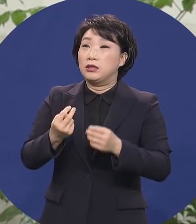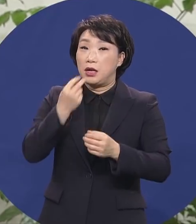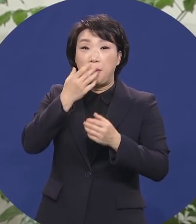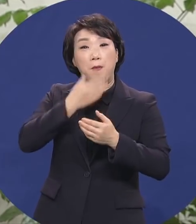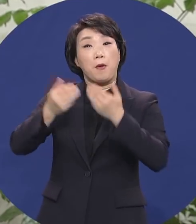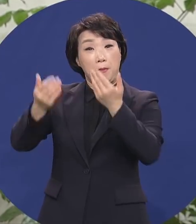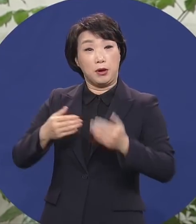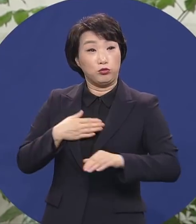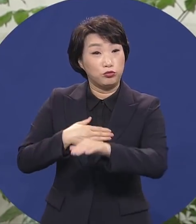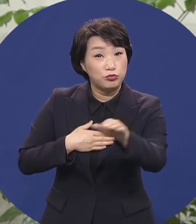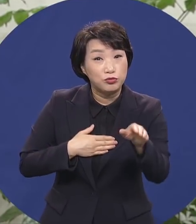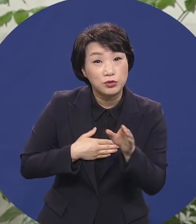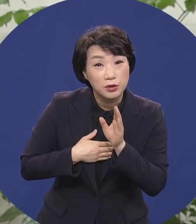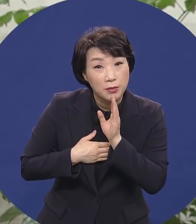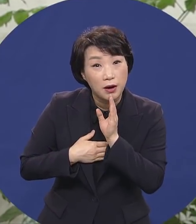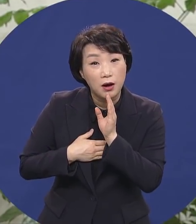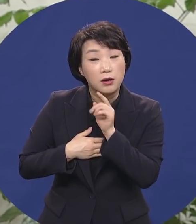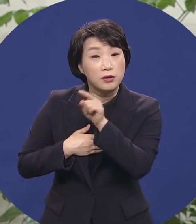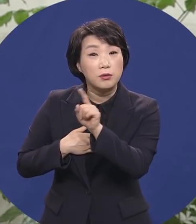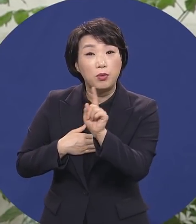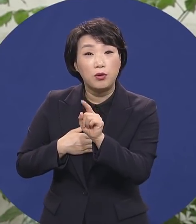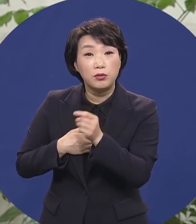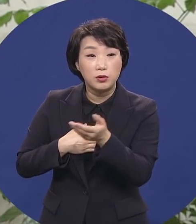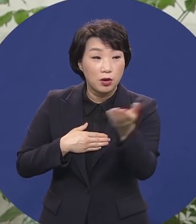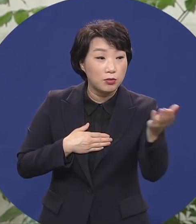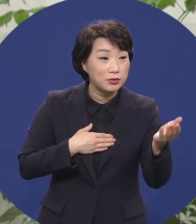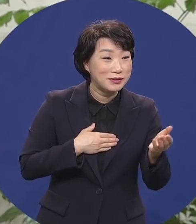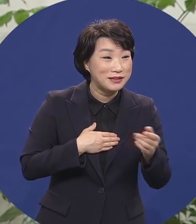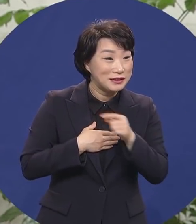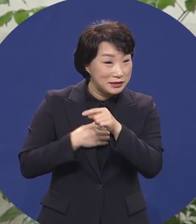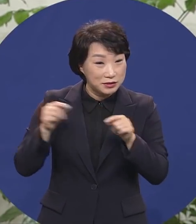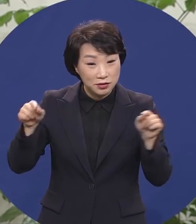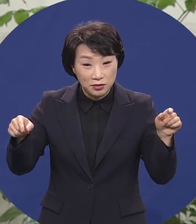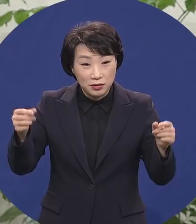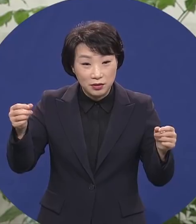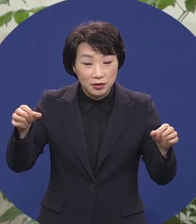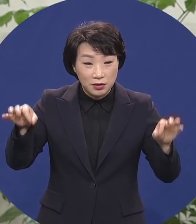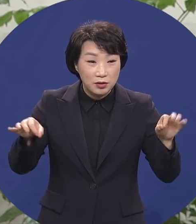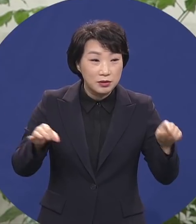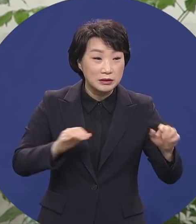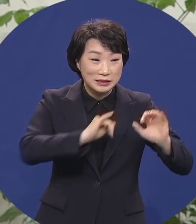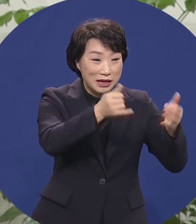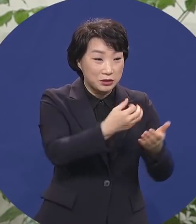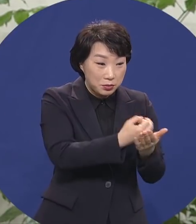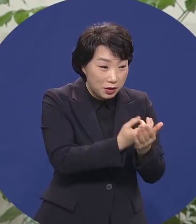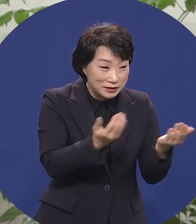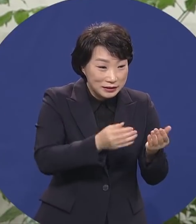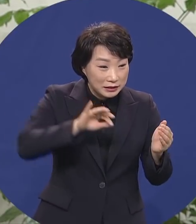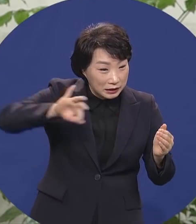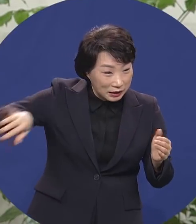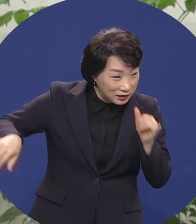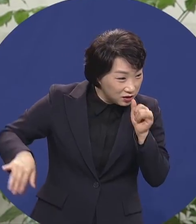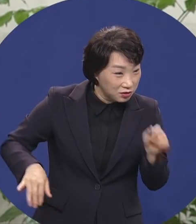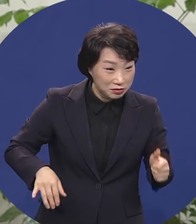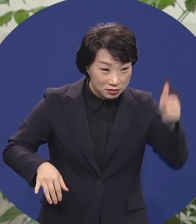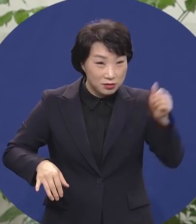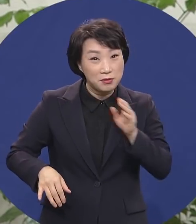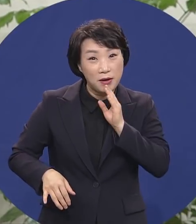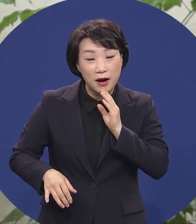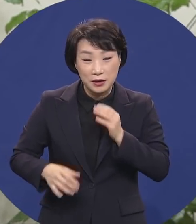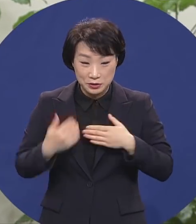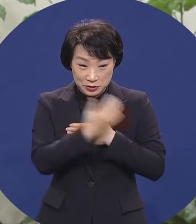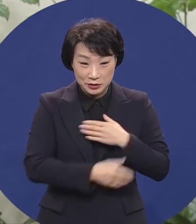주는데 이것은 세상에 돈벌이만큼도 안 돼. 육신이